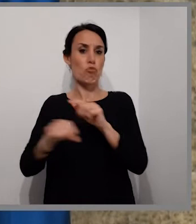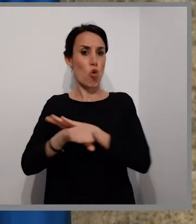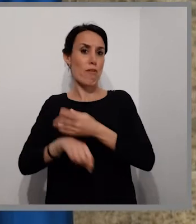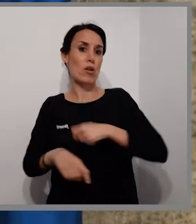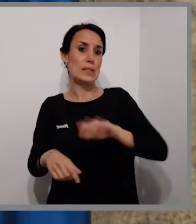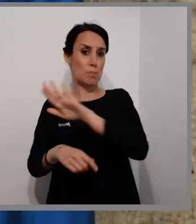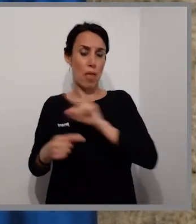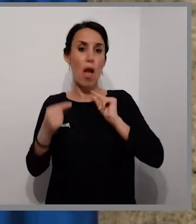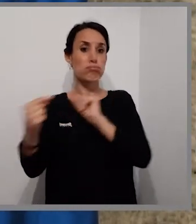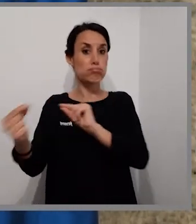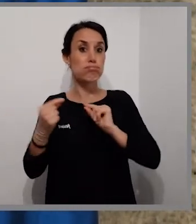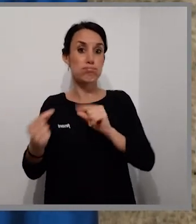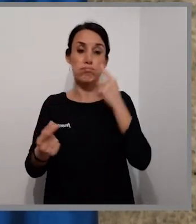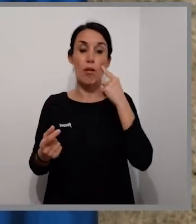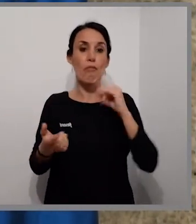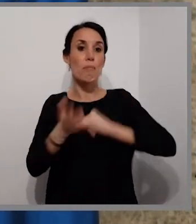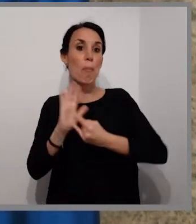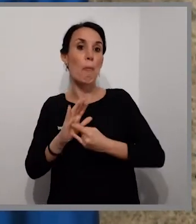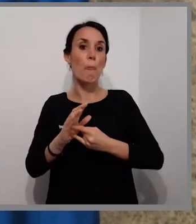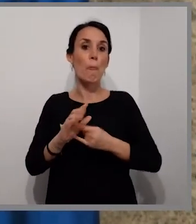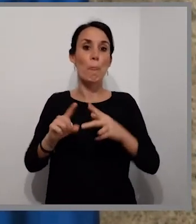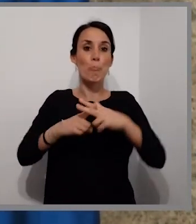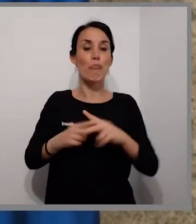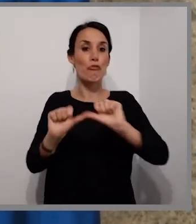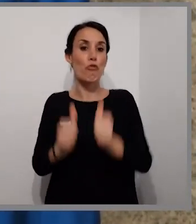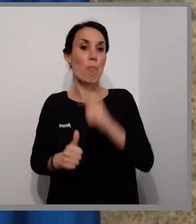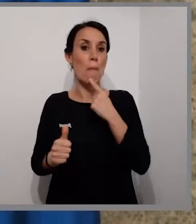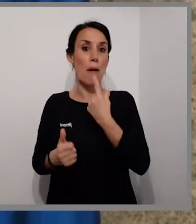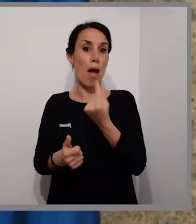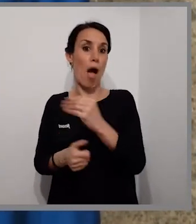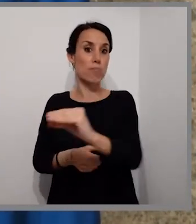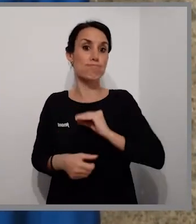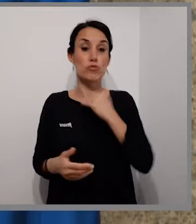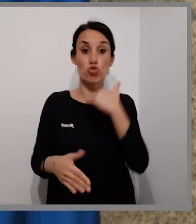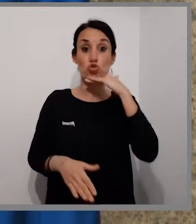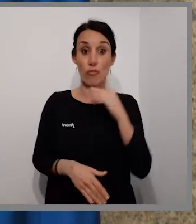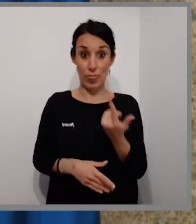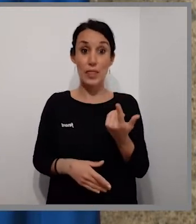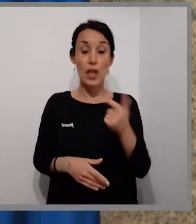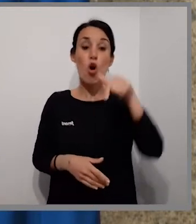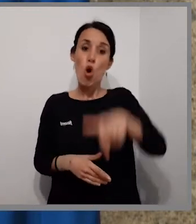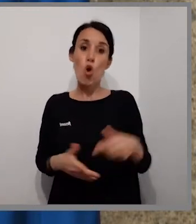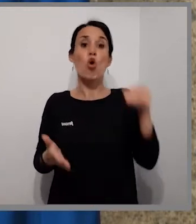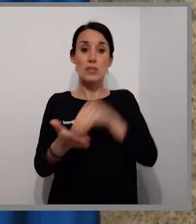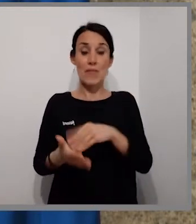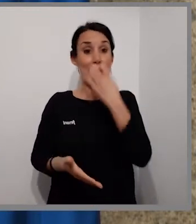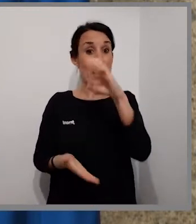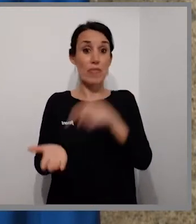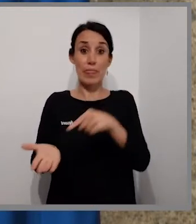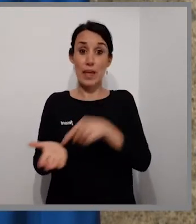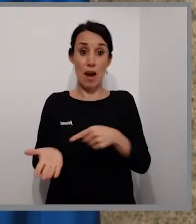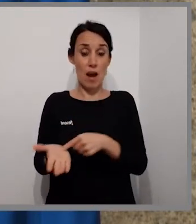amb el govern d'Espanya respecte a quins són els mecanismes que puguem tindre per tal de tindre la liquiditat suficient. Avui hem tornat